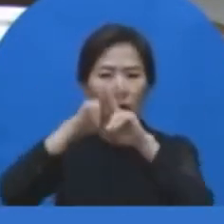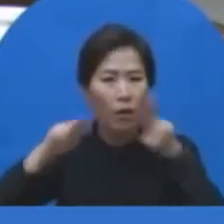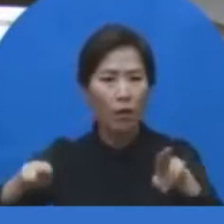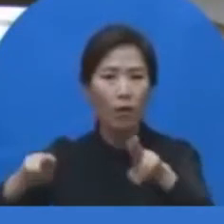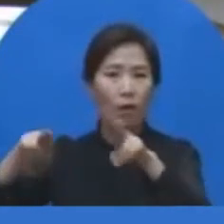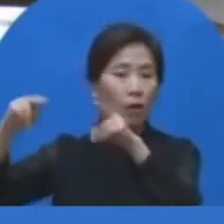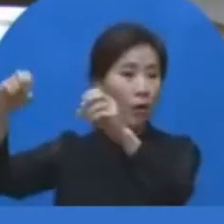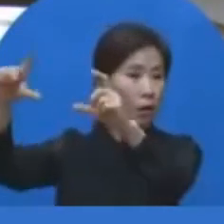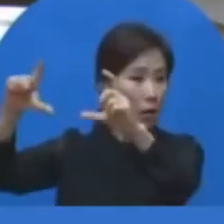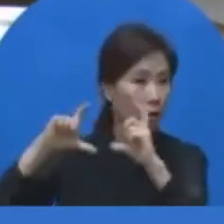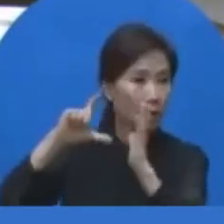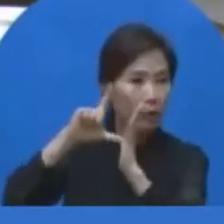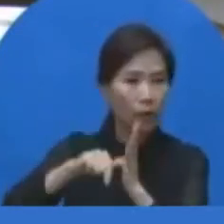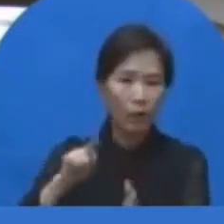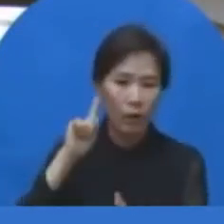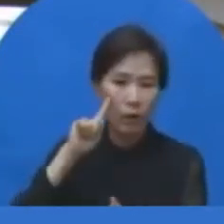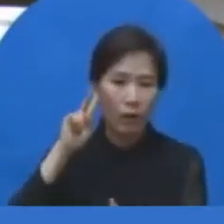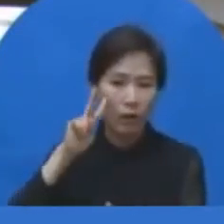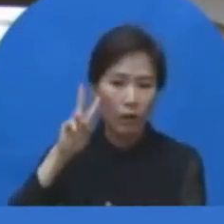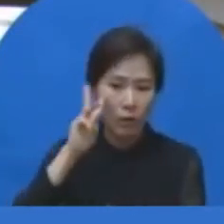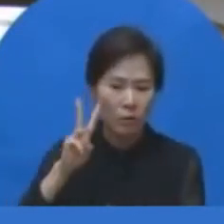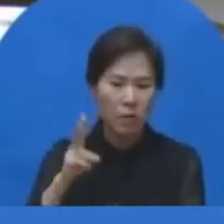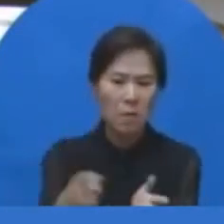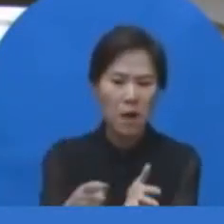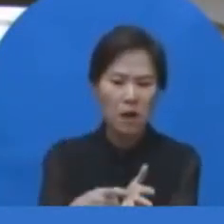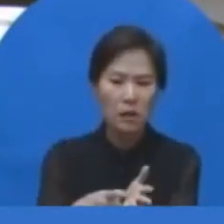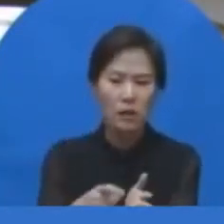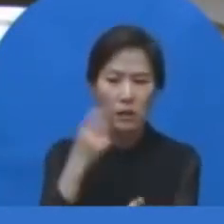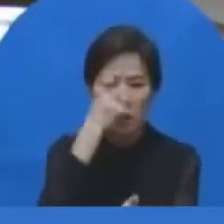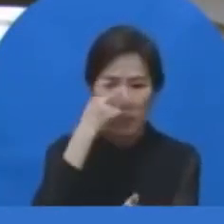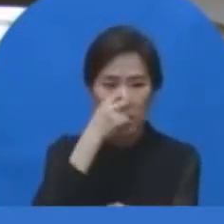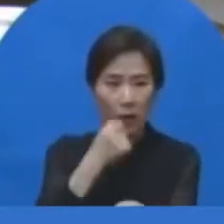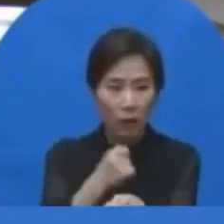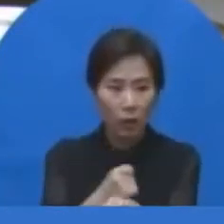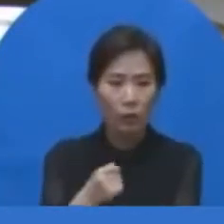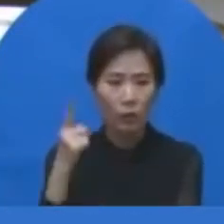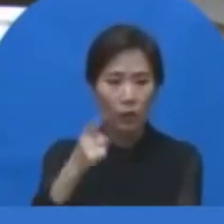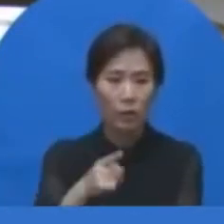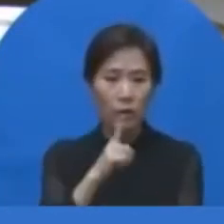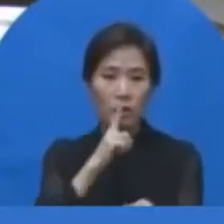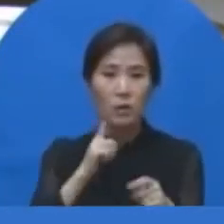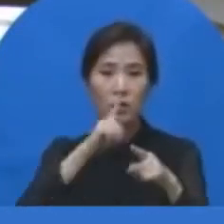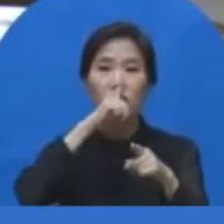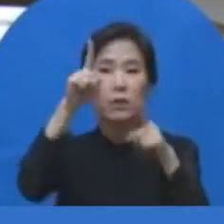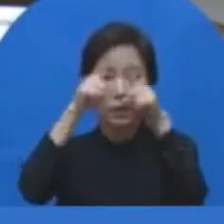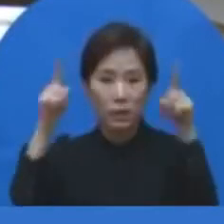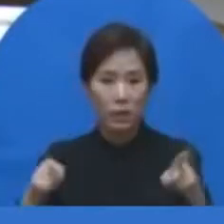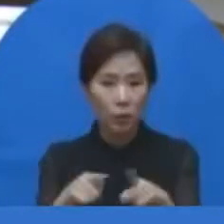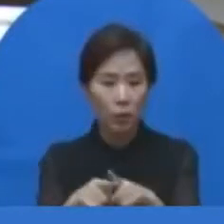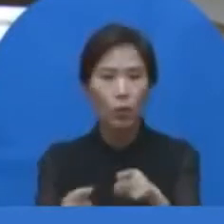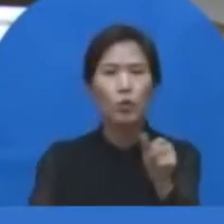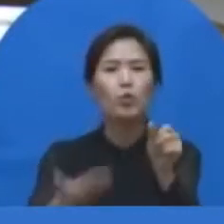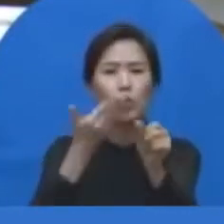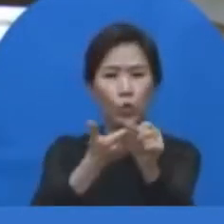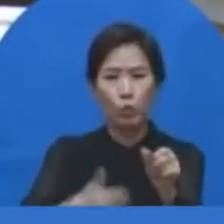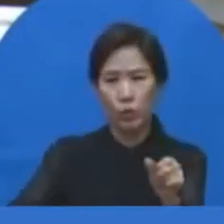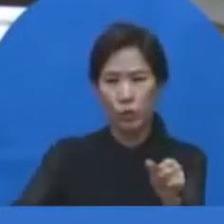심사를 하고 가급적 설립신고증을 줘라라는 이야기는 뭐냐면 노동조합으로 보지 않을 정도로